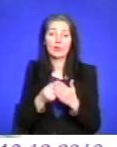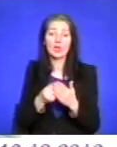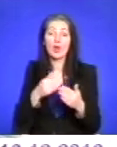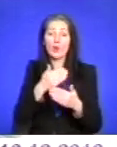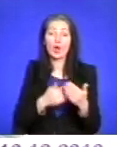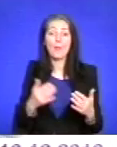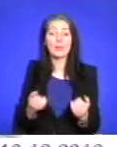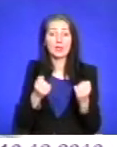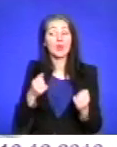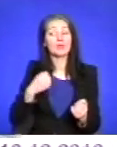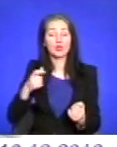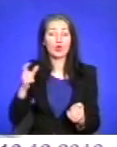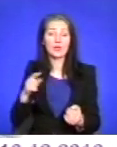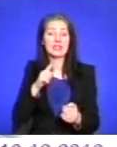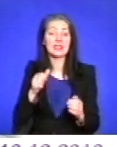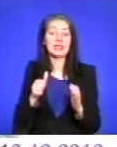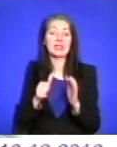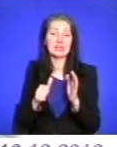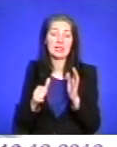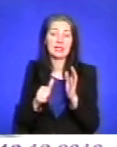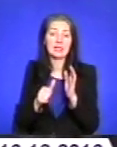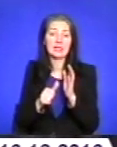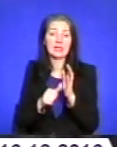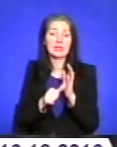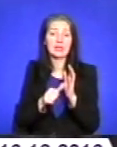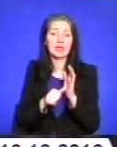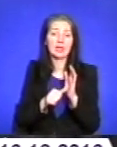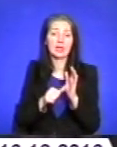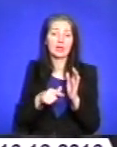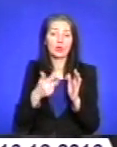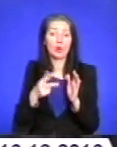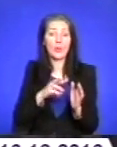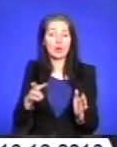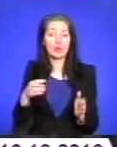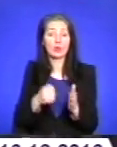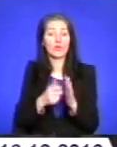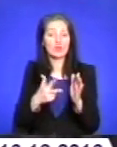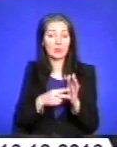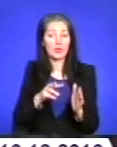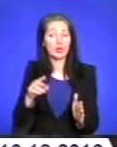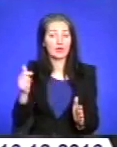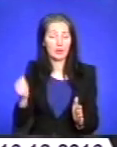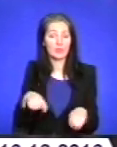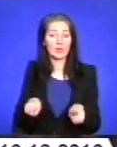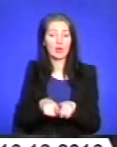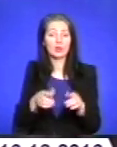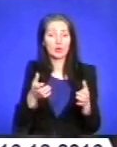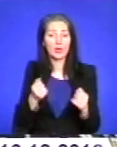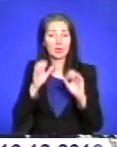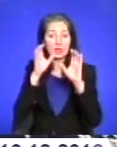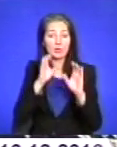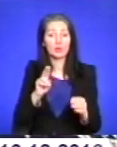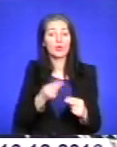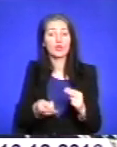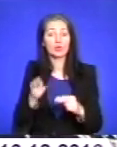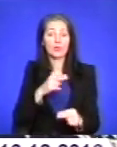із 6,3 мільйонів до 8 мільйонів гривень. А також прийняли закон про відшкодування плати за навчання дітям учасників АТО.